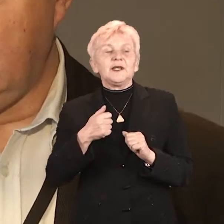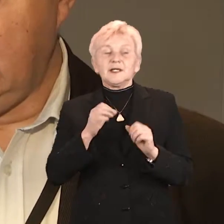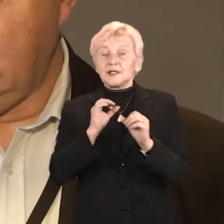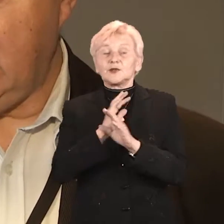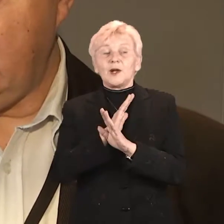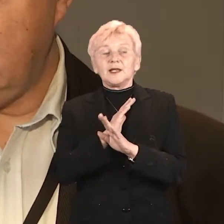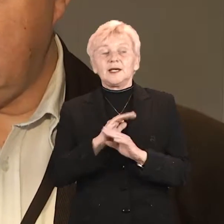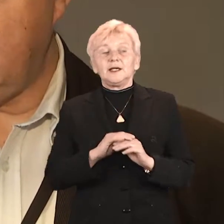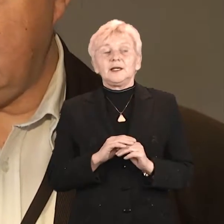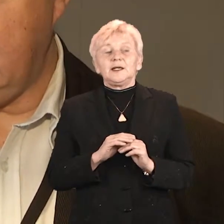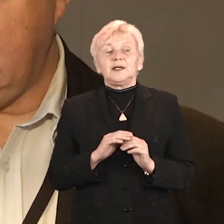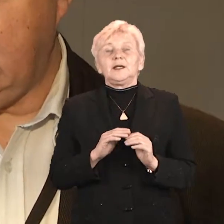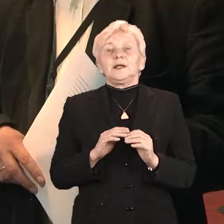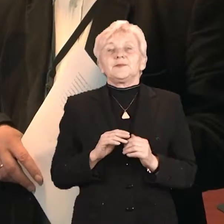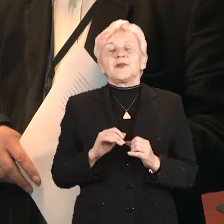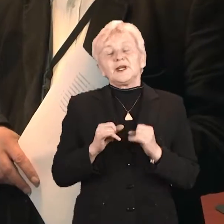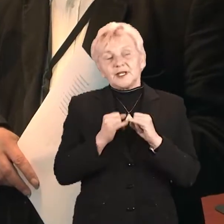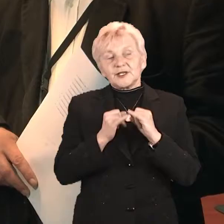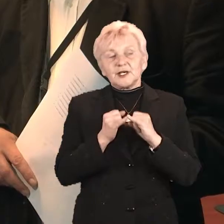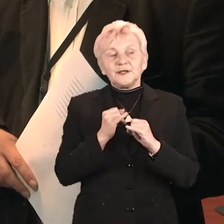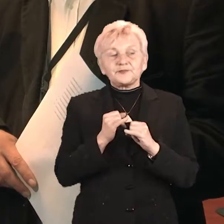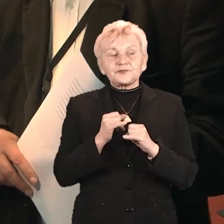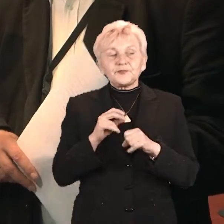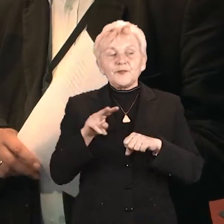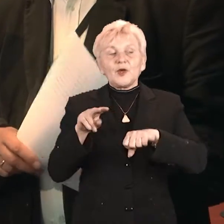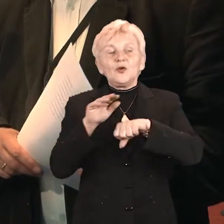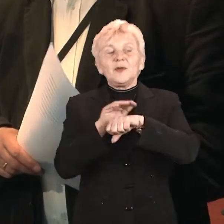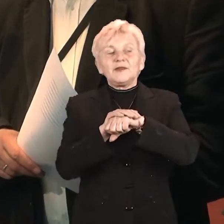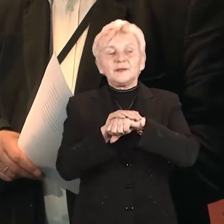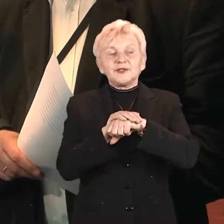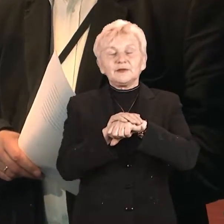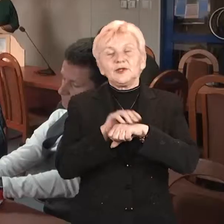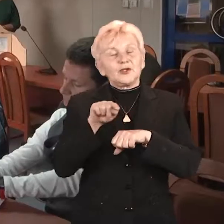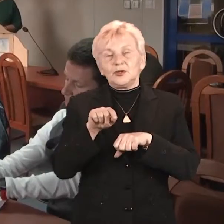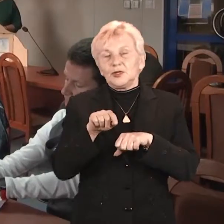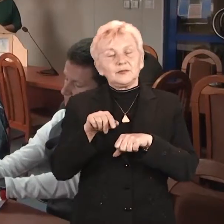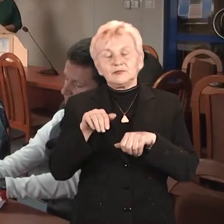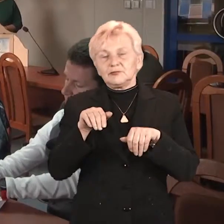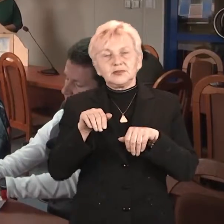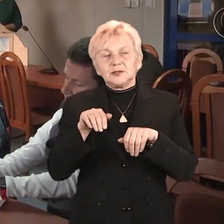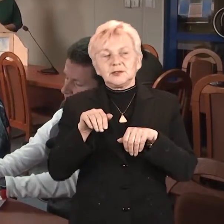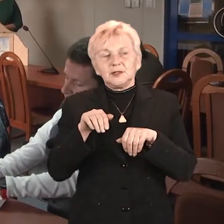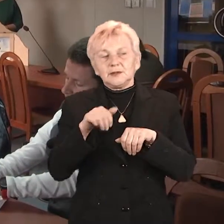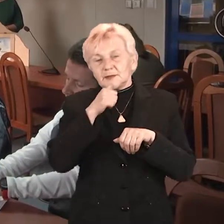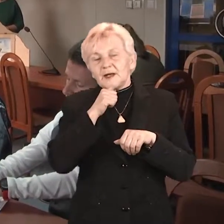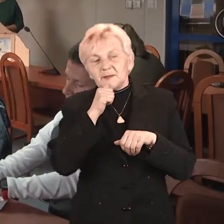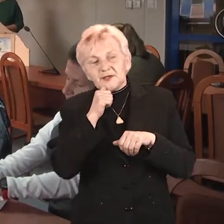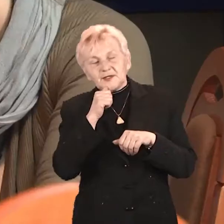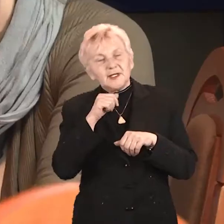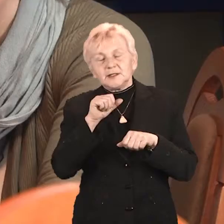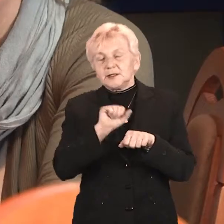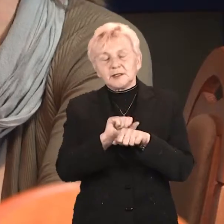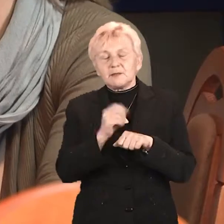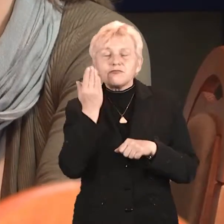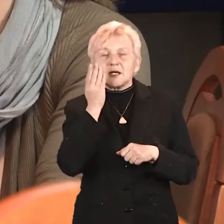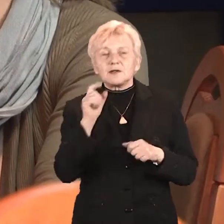osobą małoletnią przez internet, z osobą poniżej 15 lat, popełnia przestępstwo. Okazuje się, że wciąż mało wiemy o